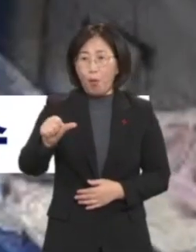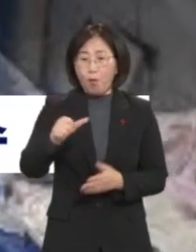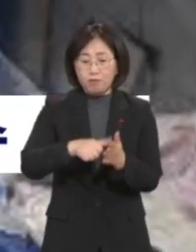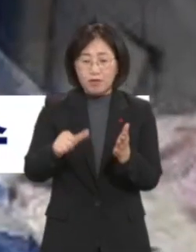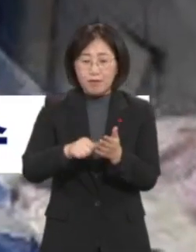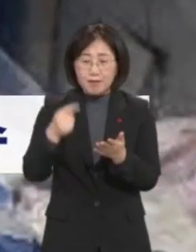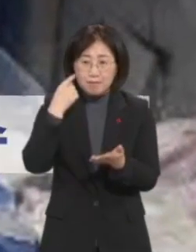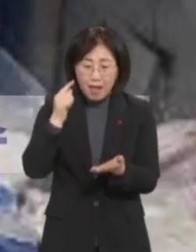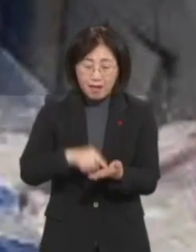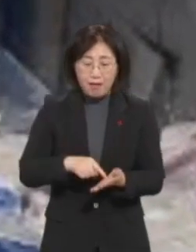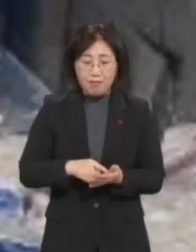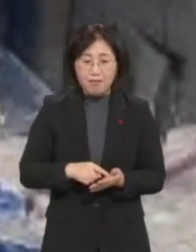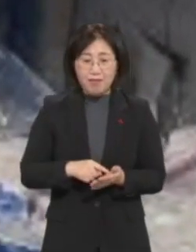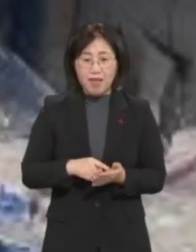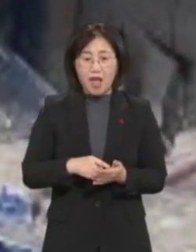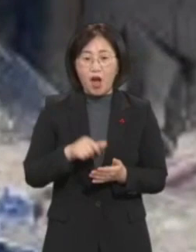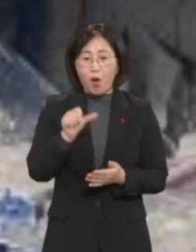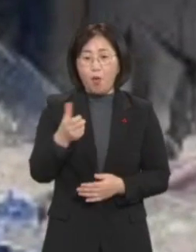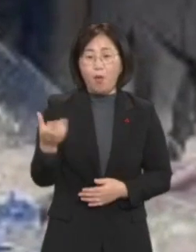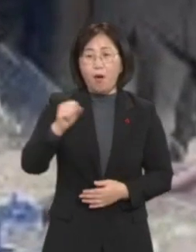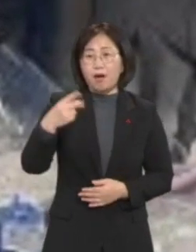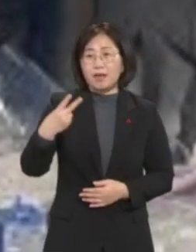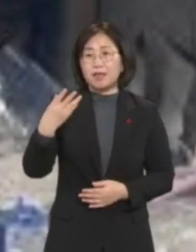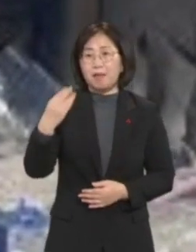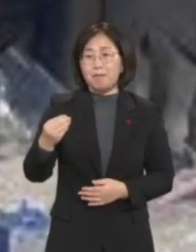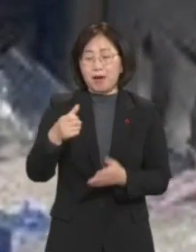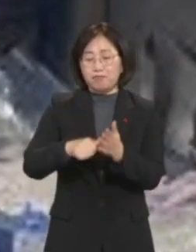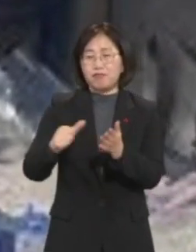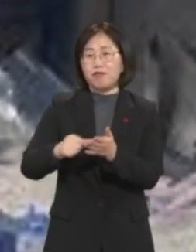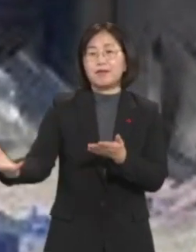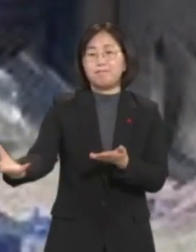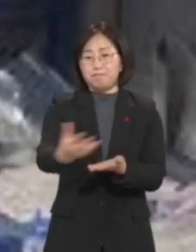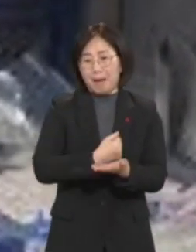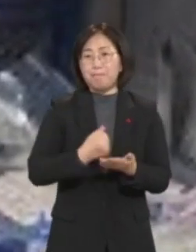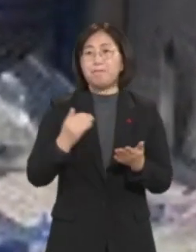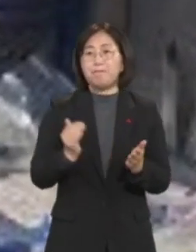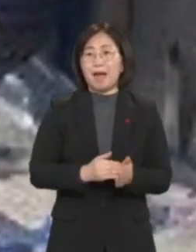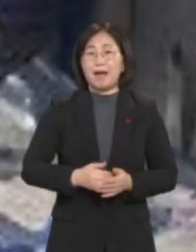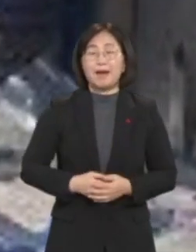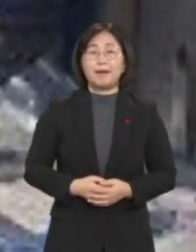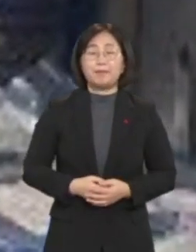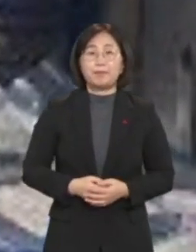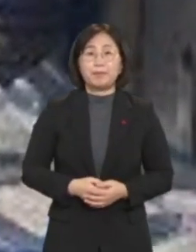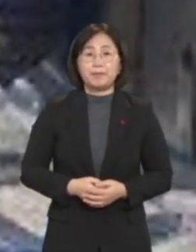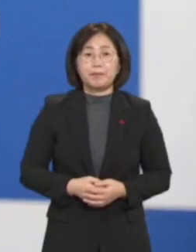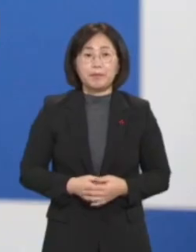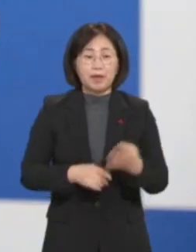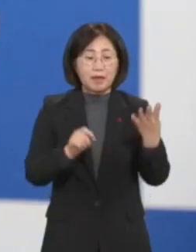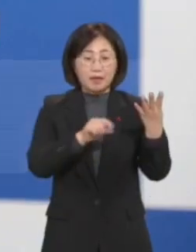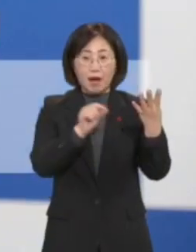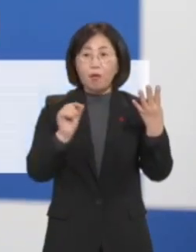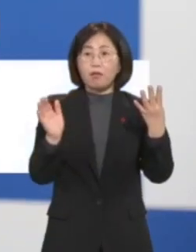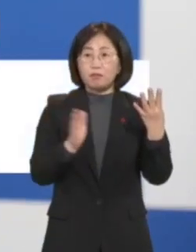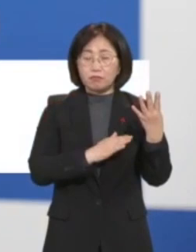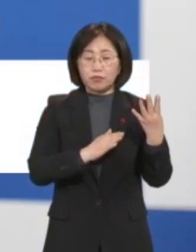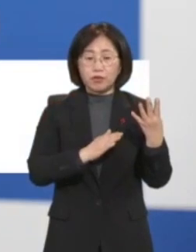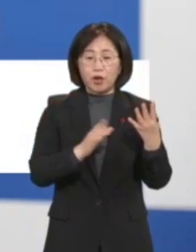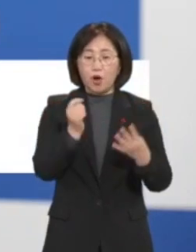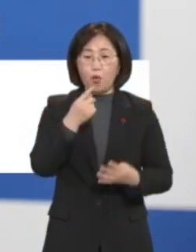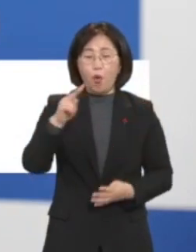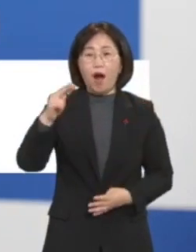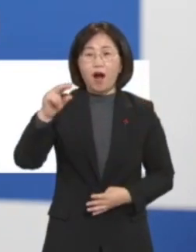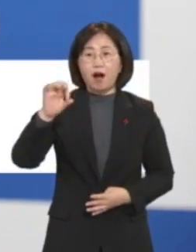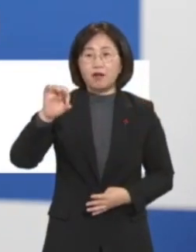찾아냈고 정품가 5억 2천만 원 어체를 압수 조치했습니다 지난 4월부터 광동성